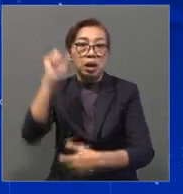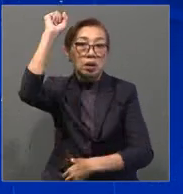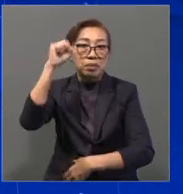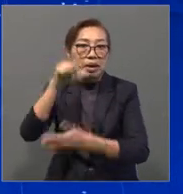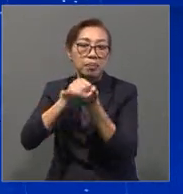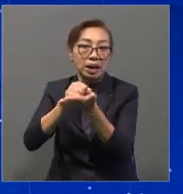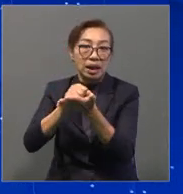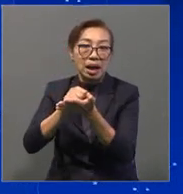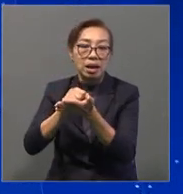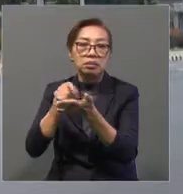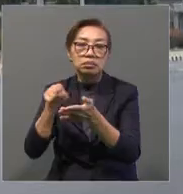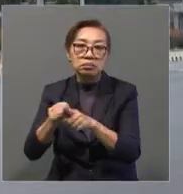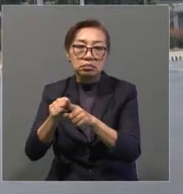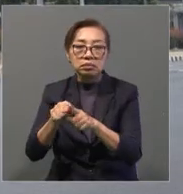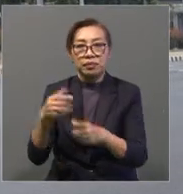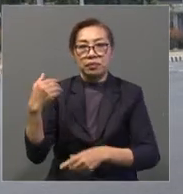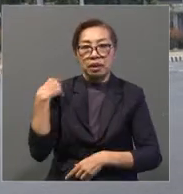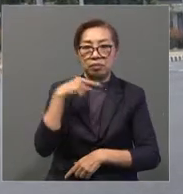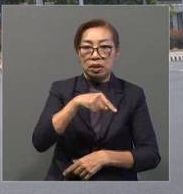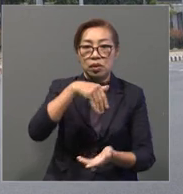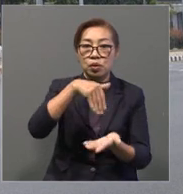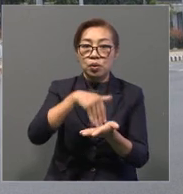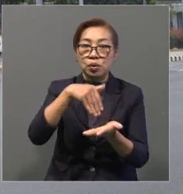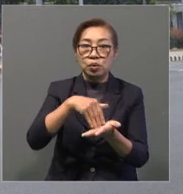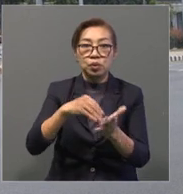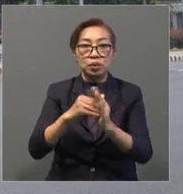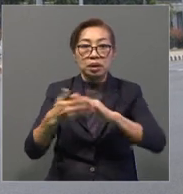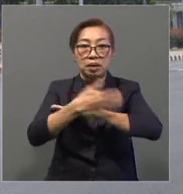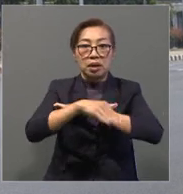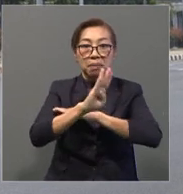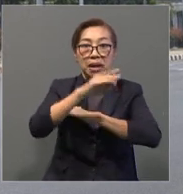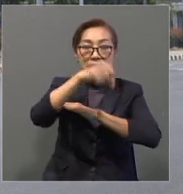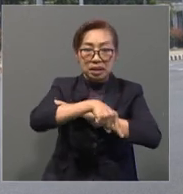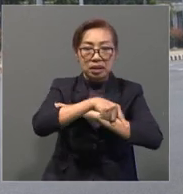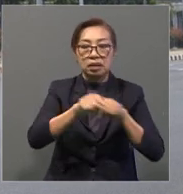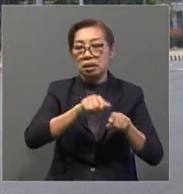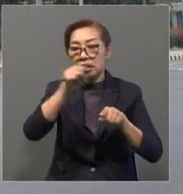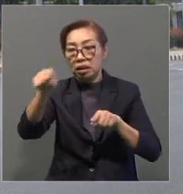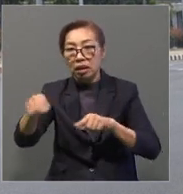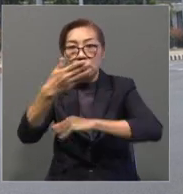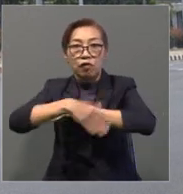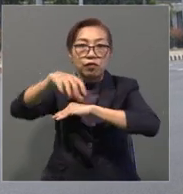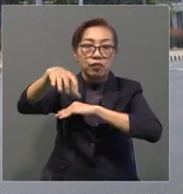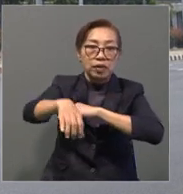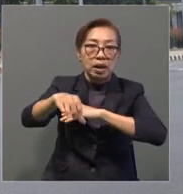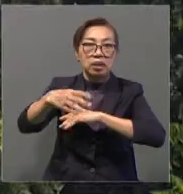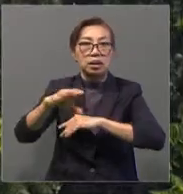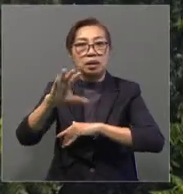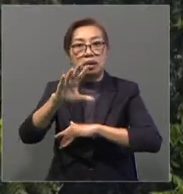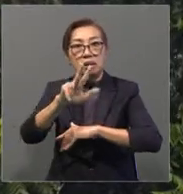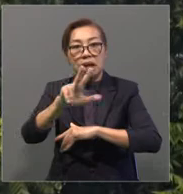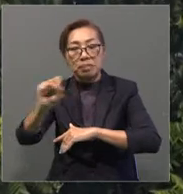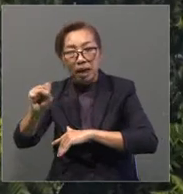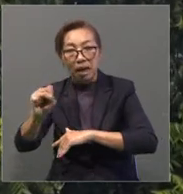กับประชาชนในการเดินทางเชื่อมต่อระหว่างสถานีกลางกรุงเทพอภิวัฒน์สถานีรถไฟสามเสนสถานีรถไฟโรงพยาบาล